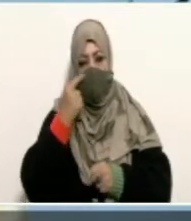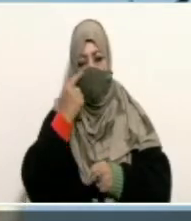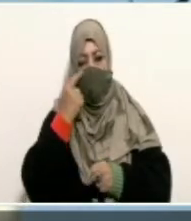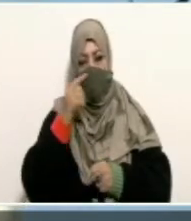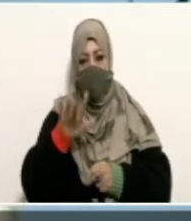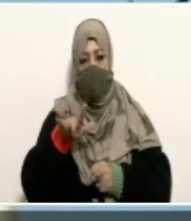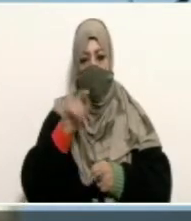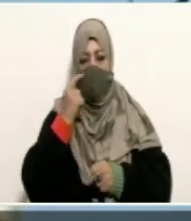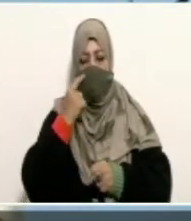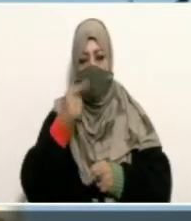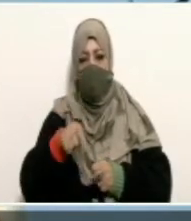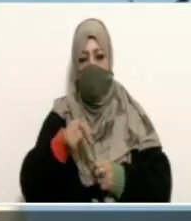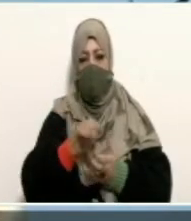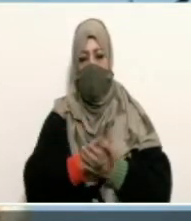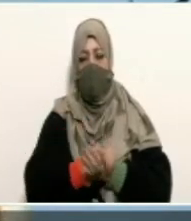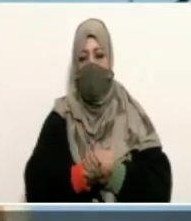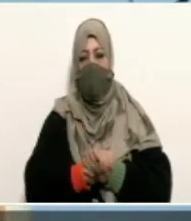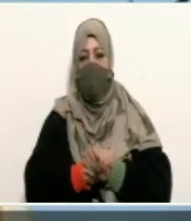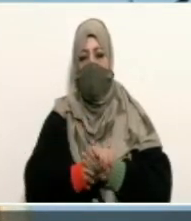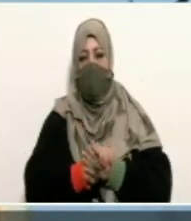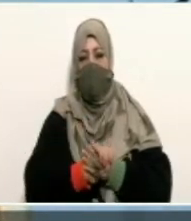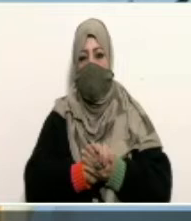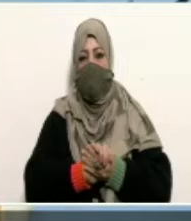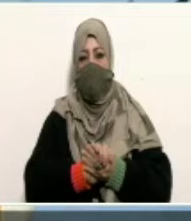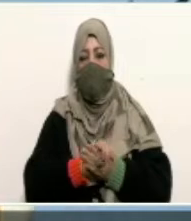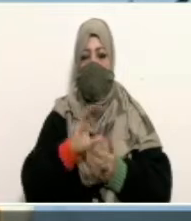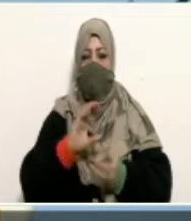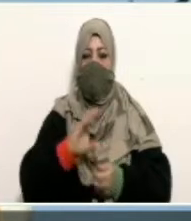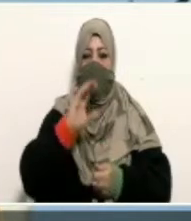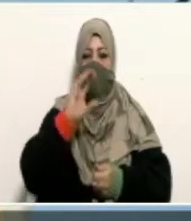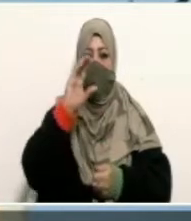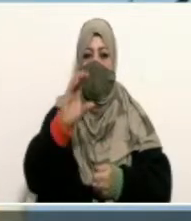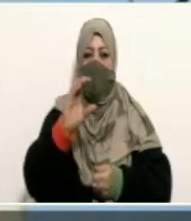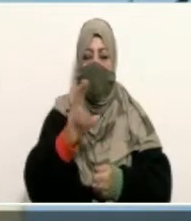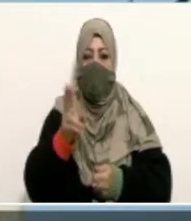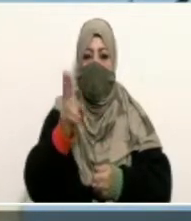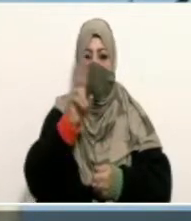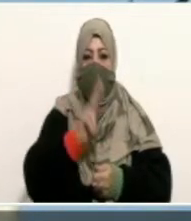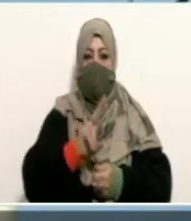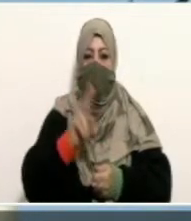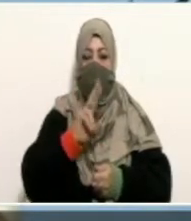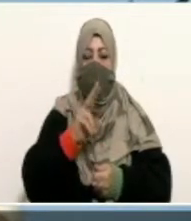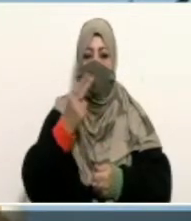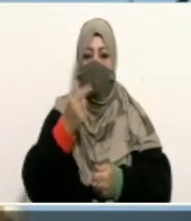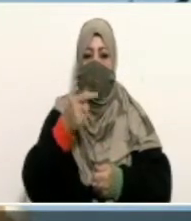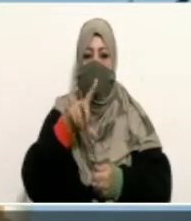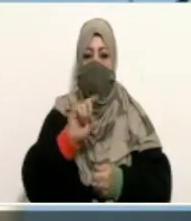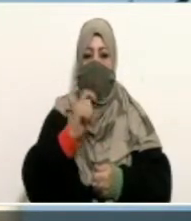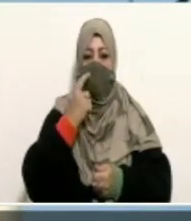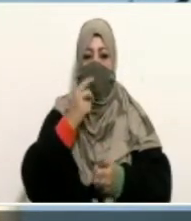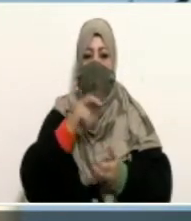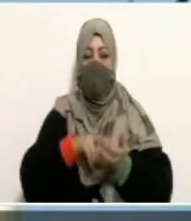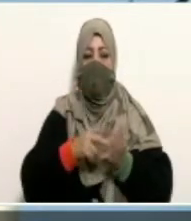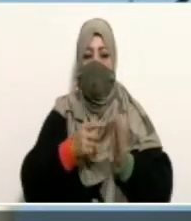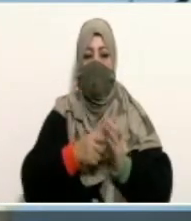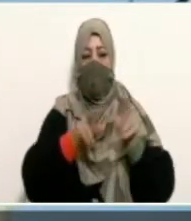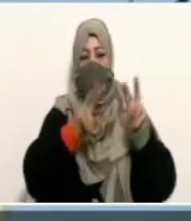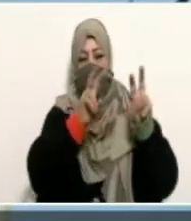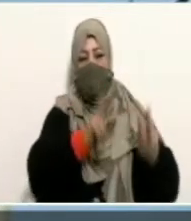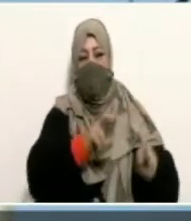لعلنا نجيب على أسئلة أخينا عبد الرحمن. مسألة الحبس البنات أو الحبس على البنات،